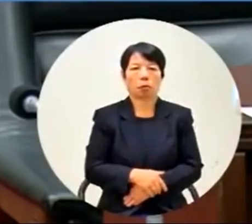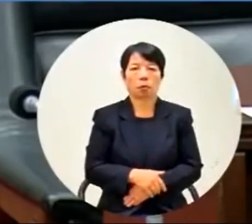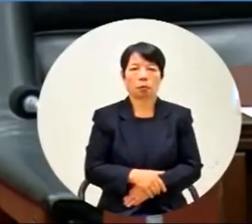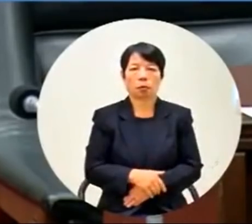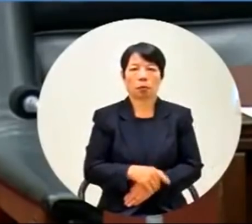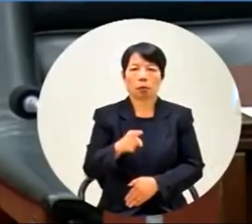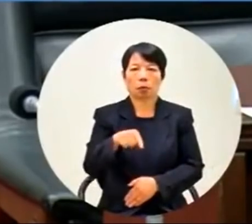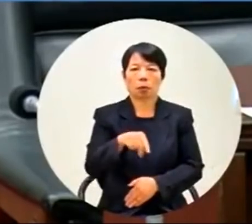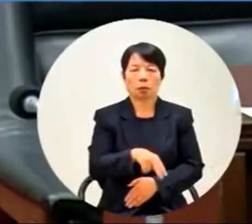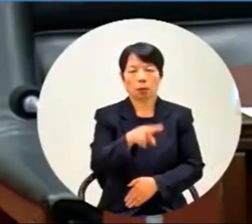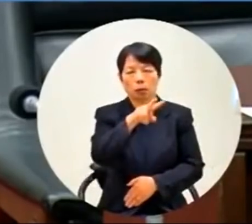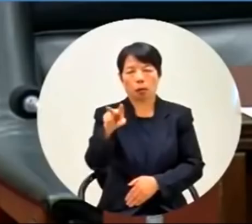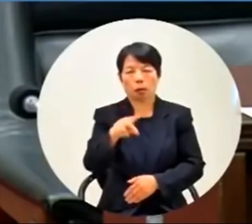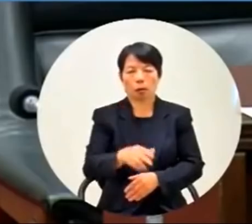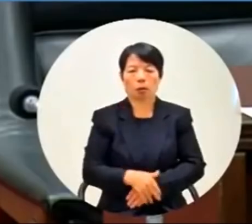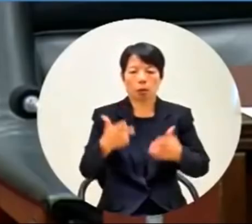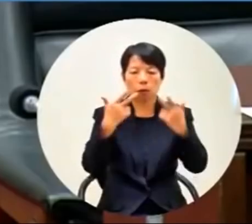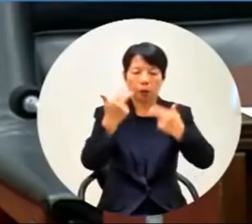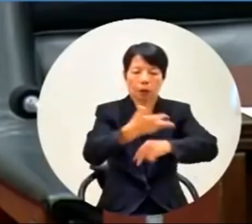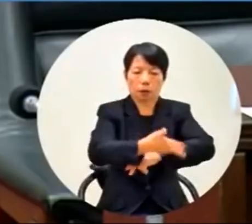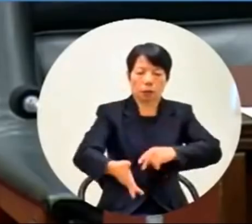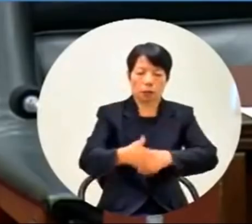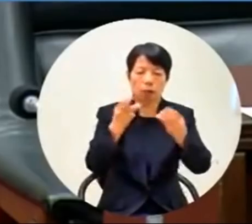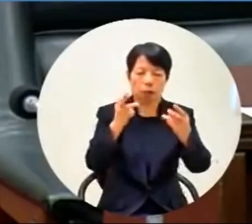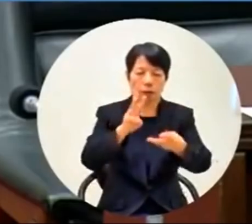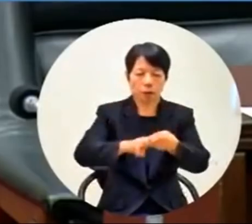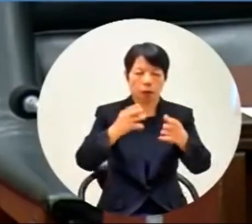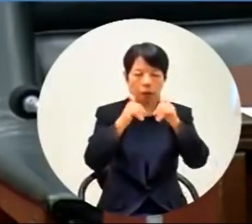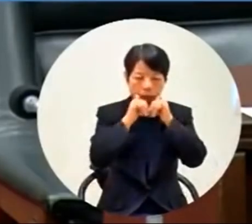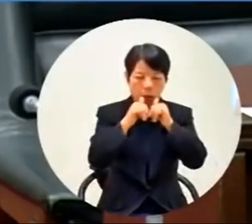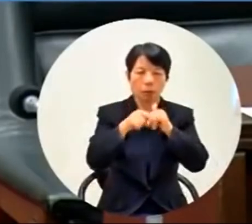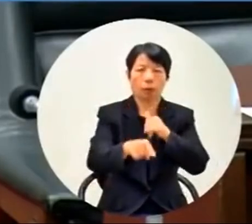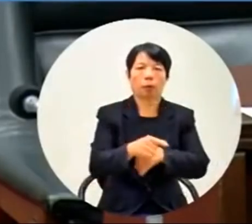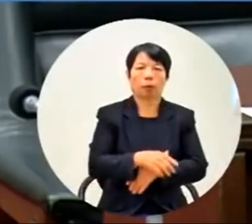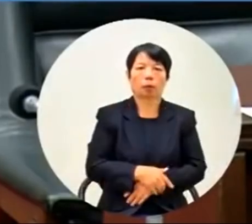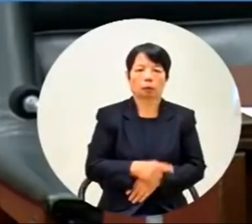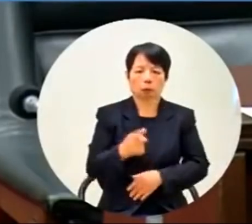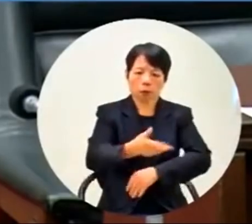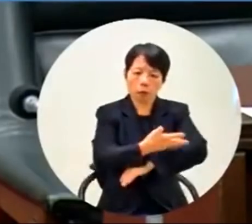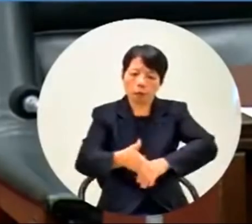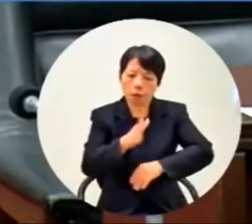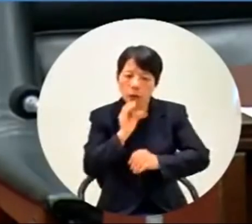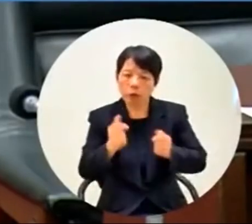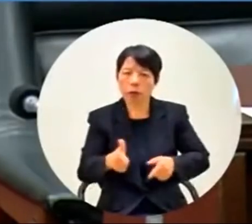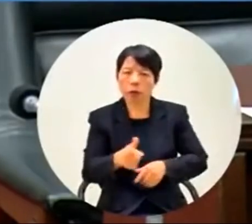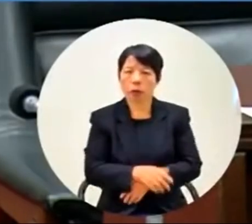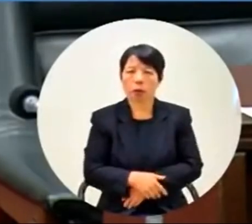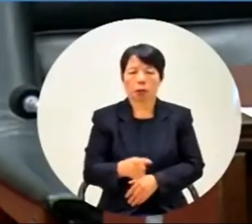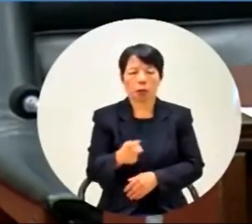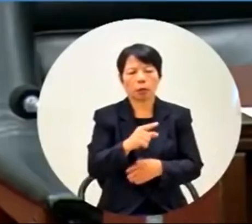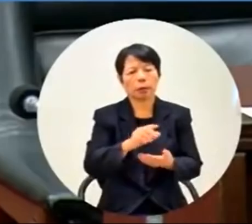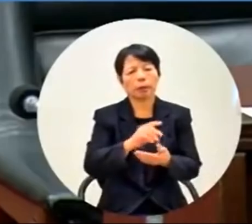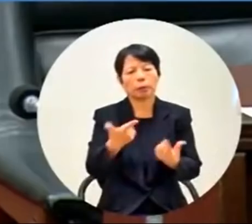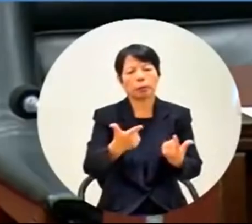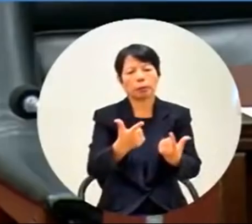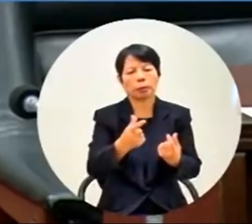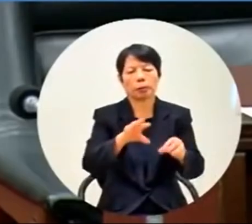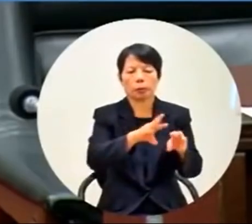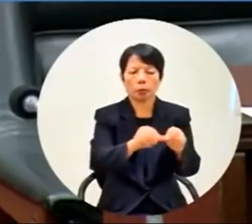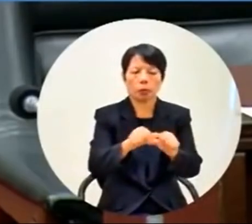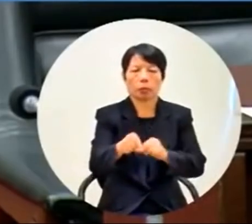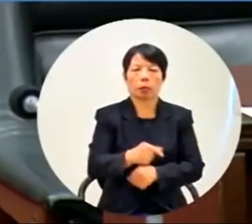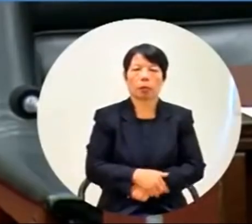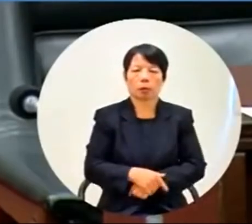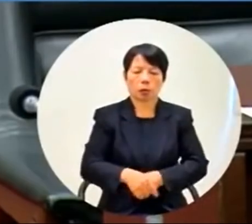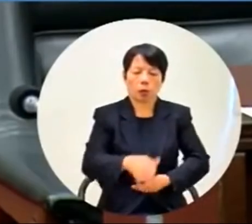你看，我们的野溪，我们田寮，这个叫河吗？这个根本就土了嘛，完全没有清